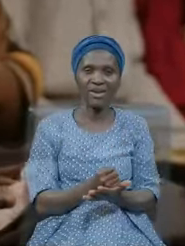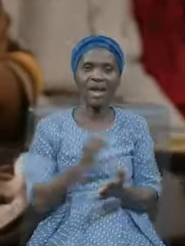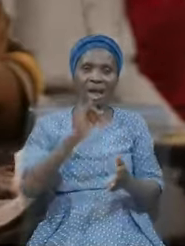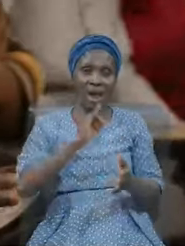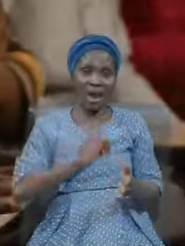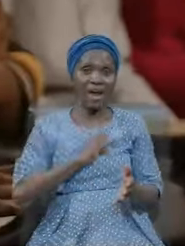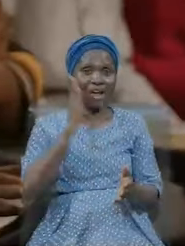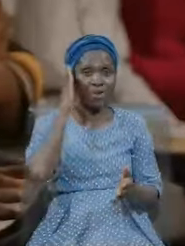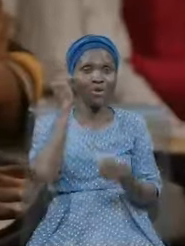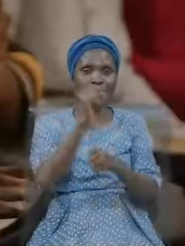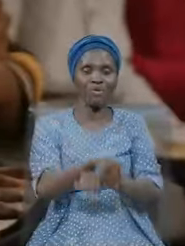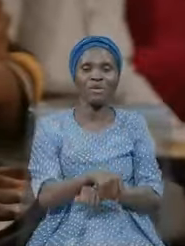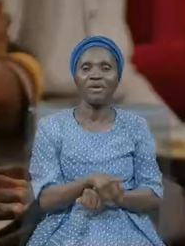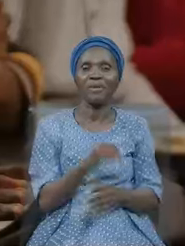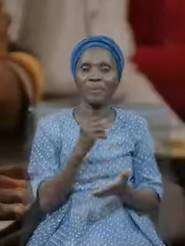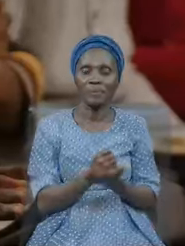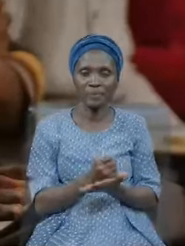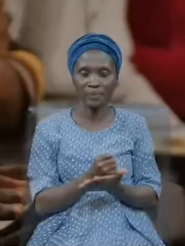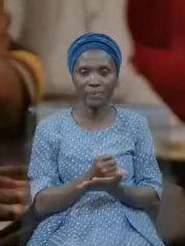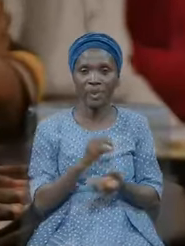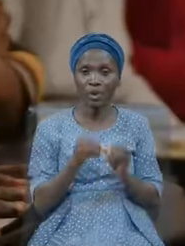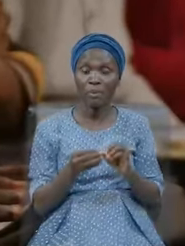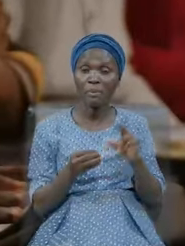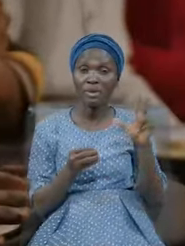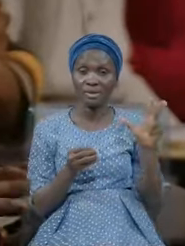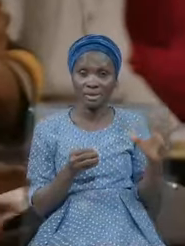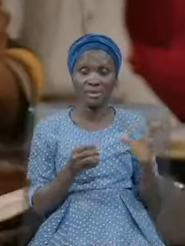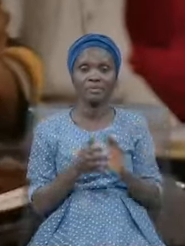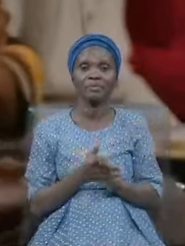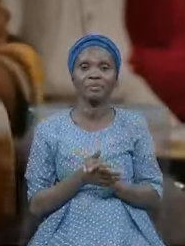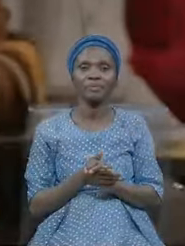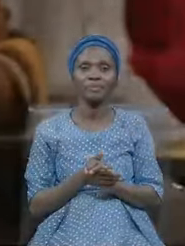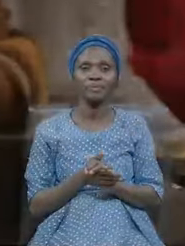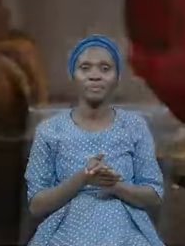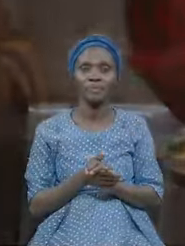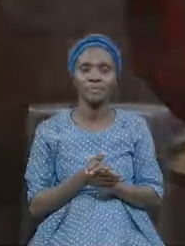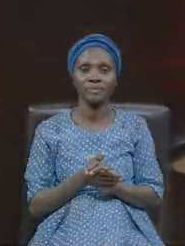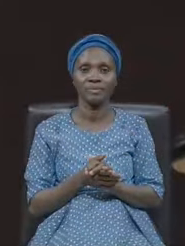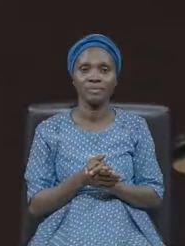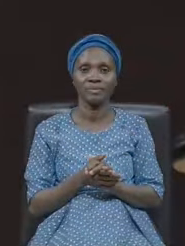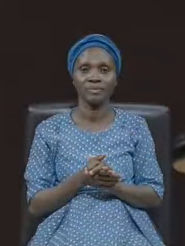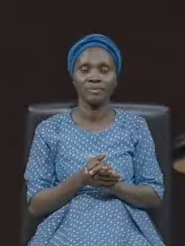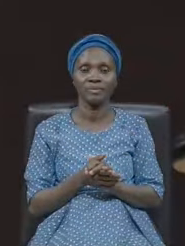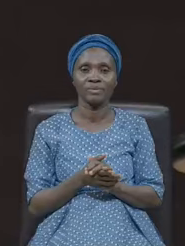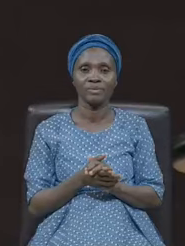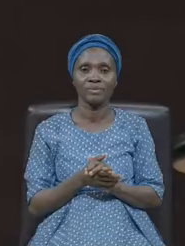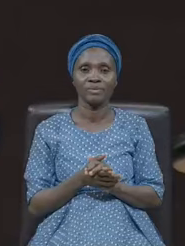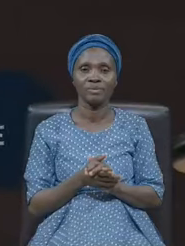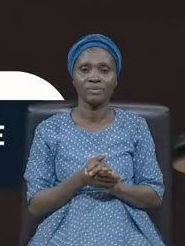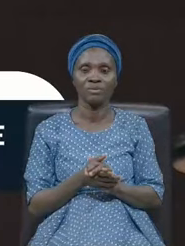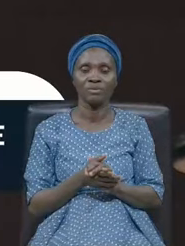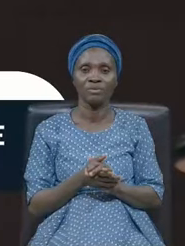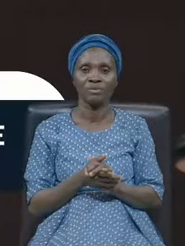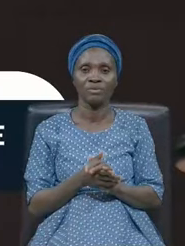vaincre numéro 3 numéro 3 nous allons parler de inverser l'